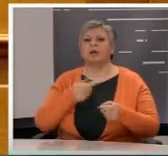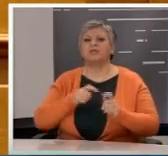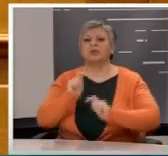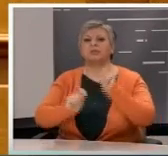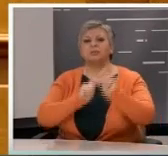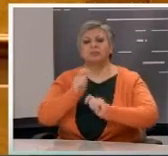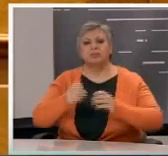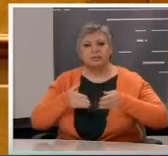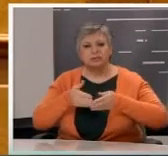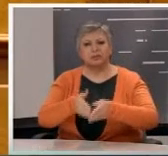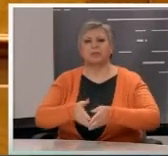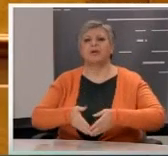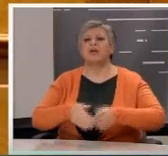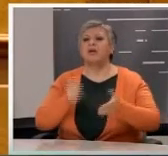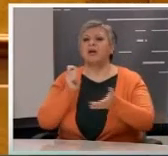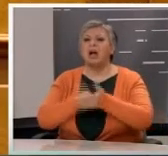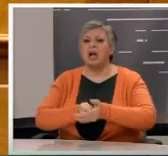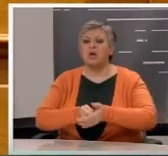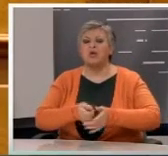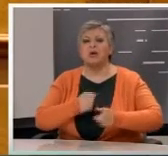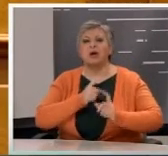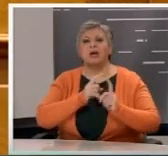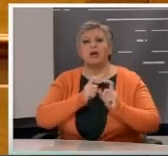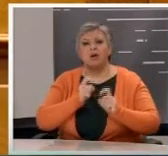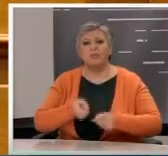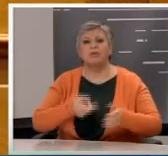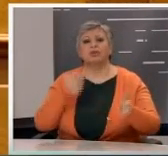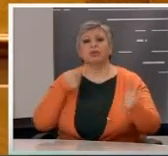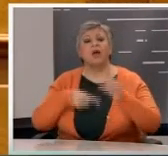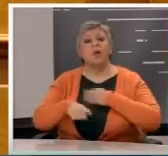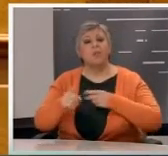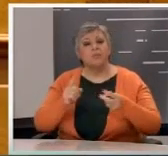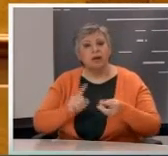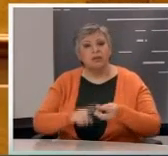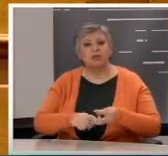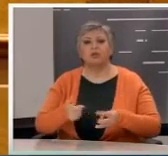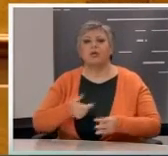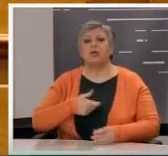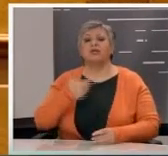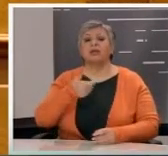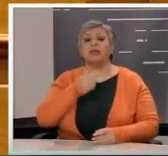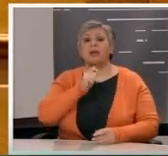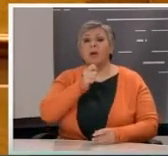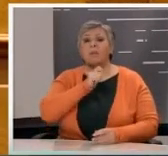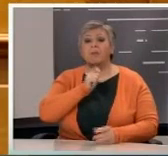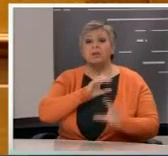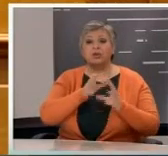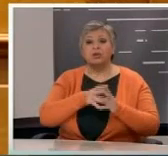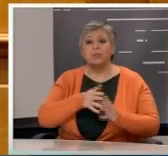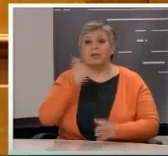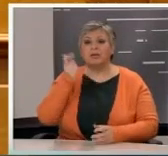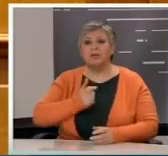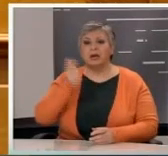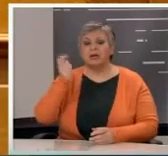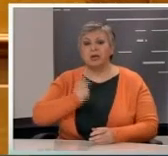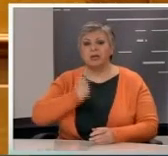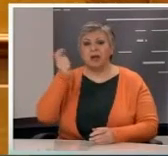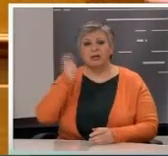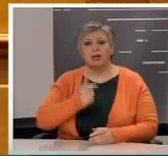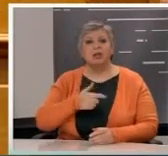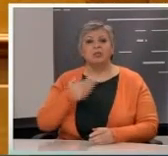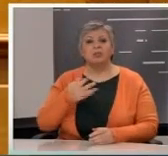τα εξοπλιστικά, οι μίζες στο μετρό, τα θαλασσοδάνεια των κομμάτων 400 εκατομμύρια ευρώ, τα